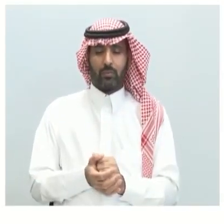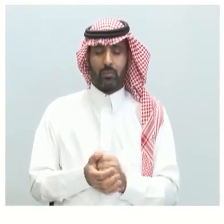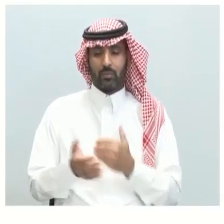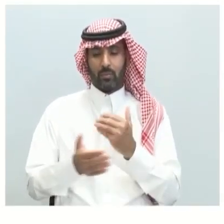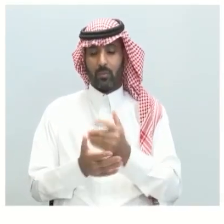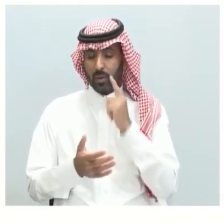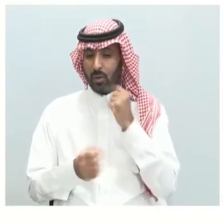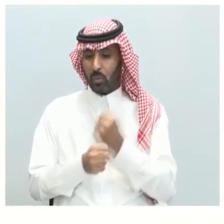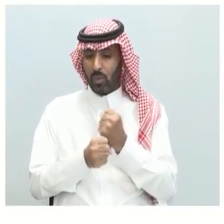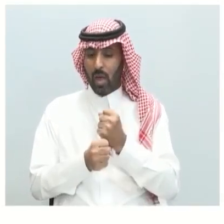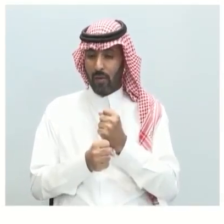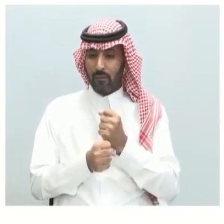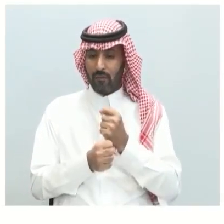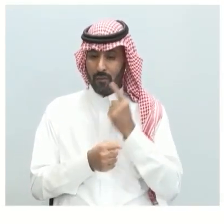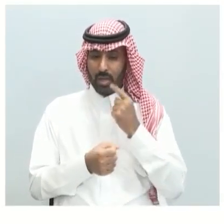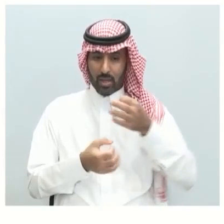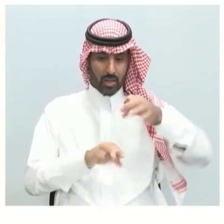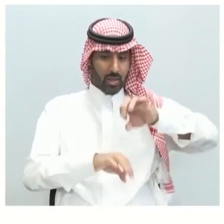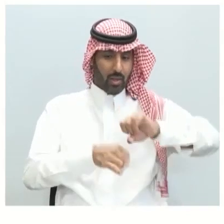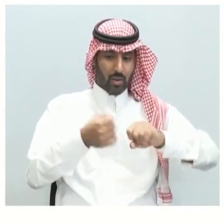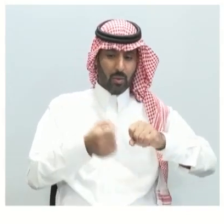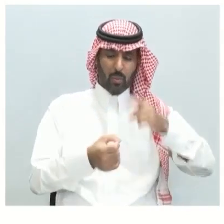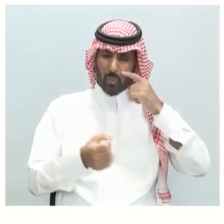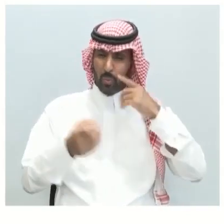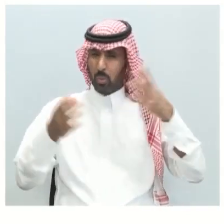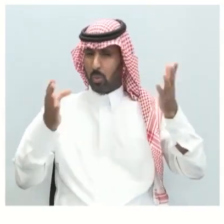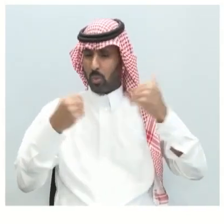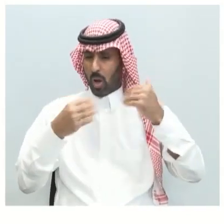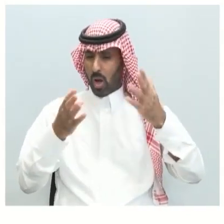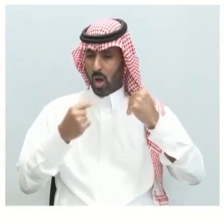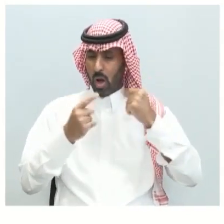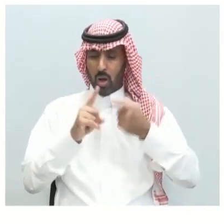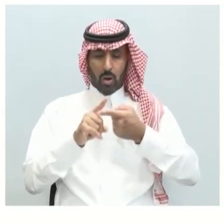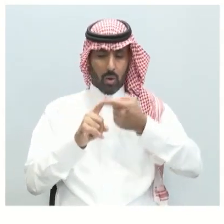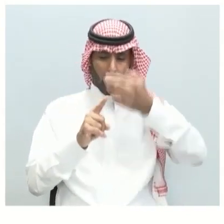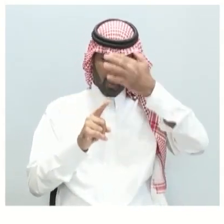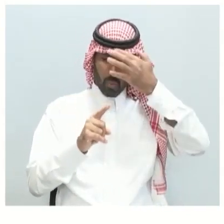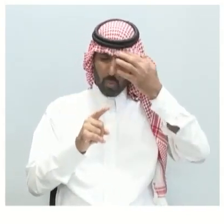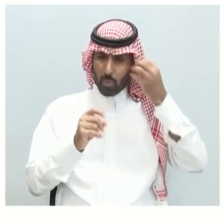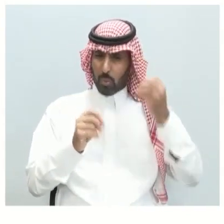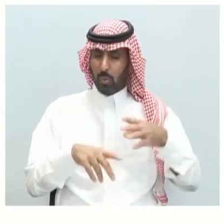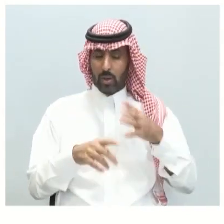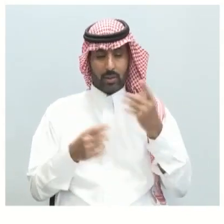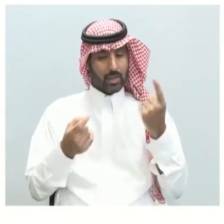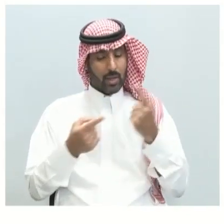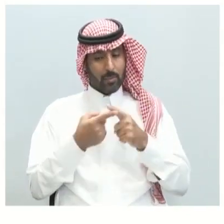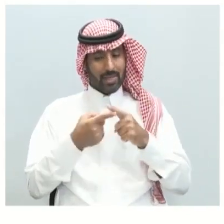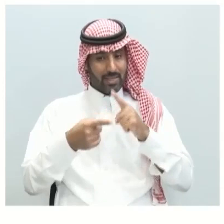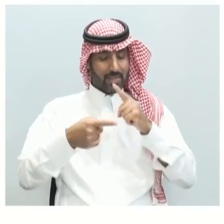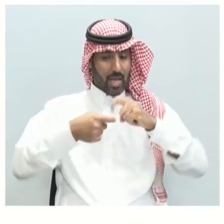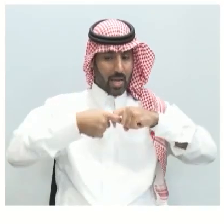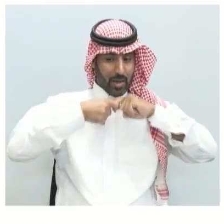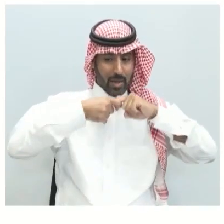ننتقل الى مهن في الكيمياء الارصاد الجويه وهي العلاقات اللي تربط الضغط مع درجه الحراره مع